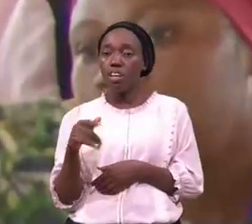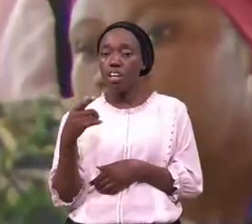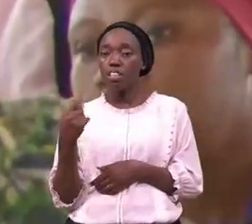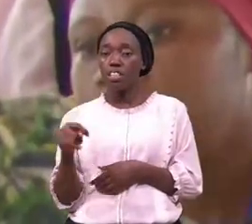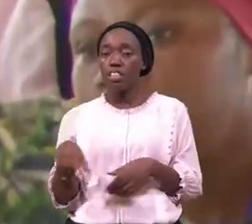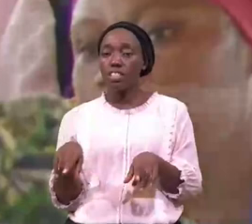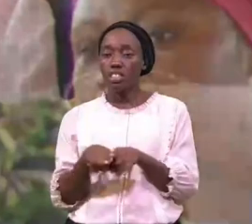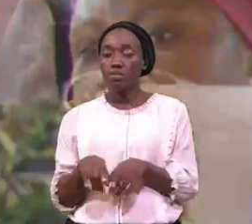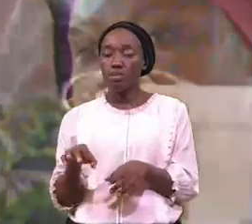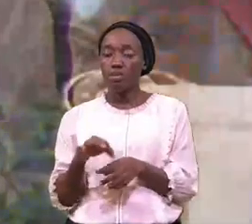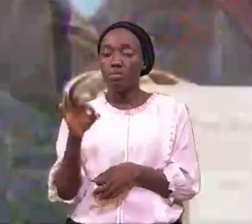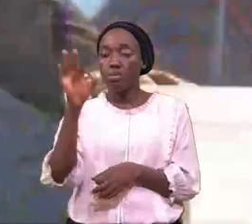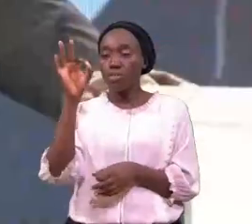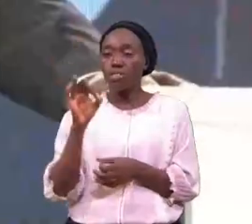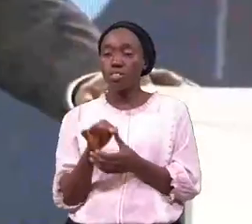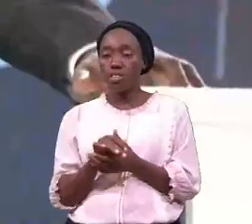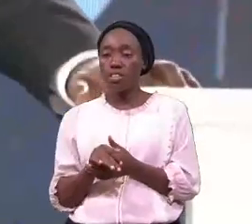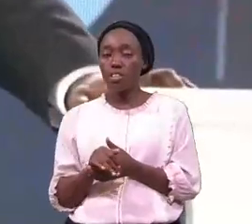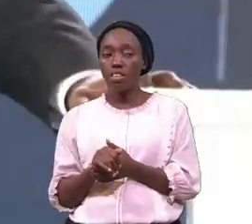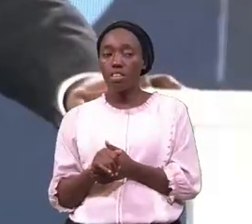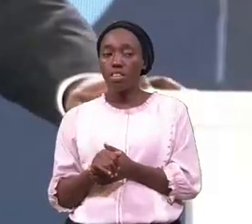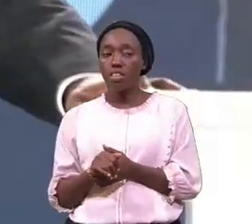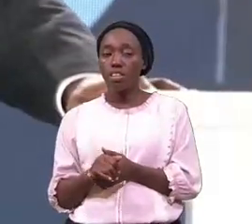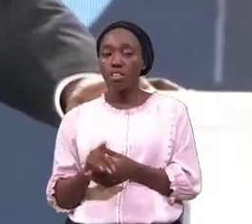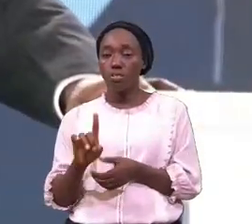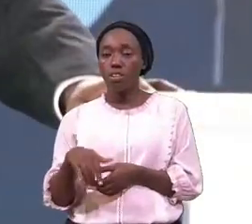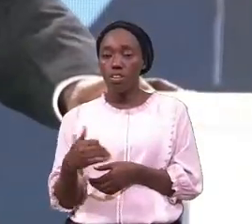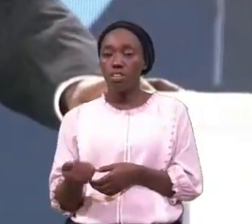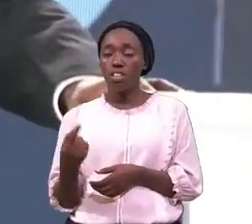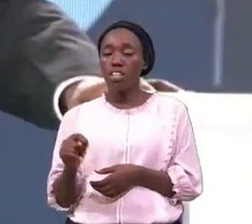À un autre, la foi par le même esprit.